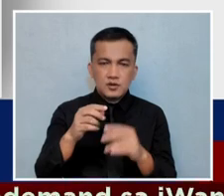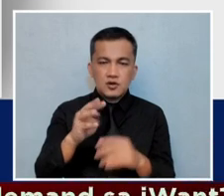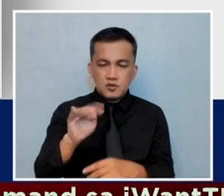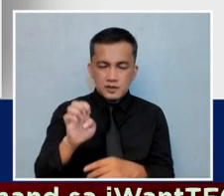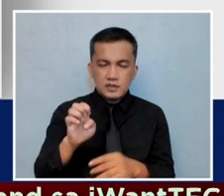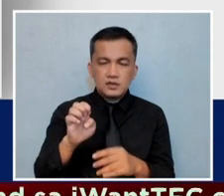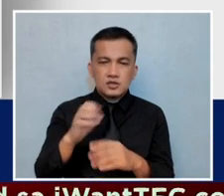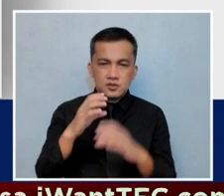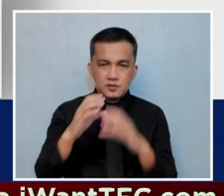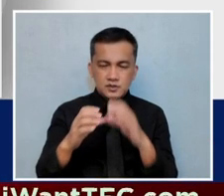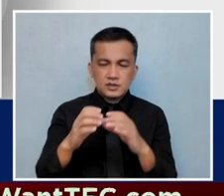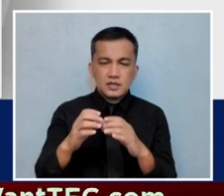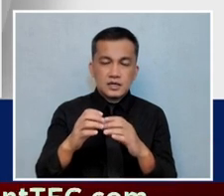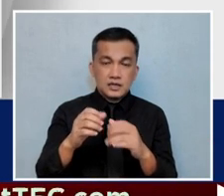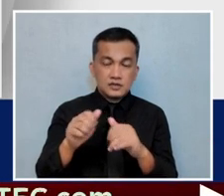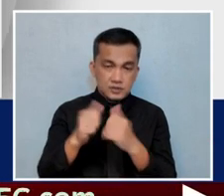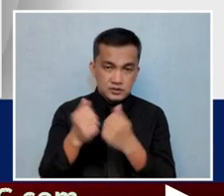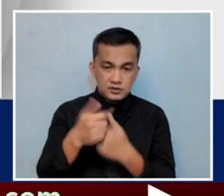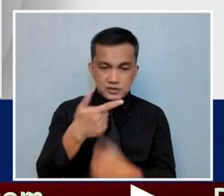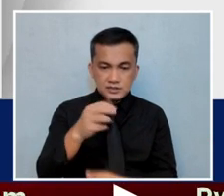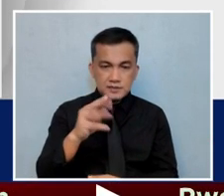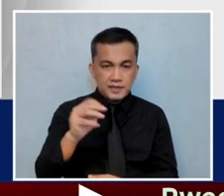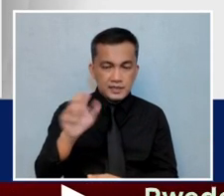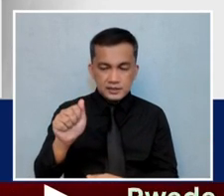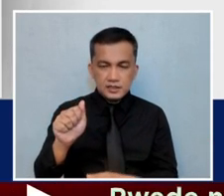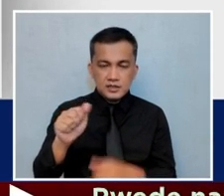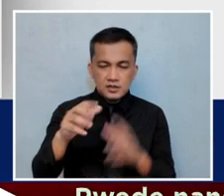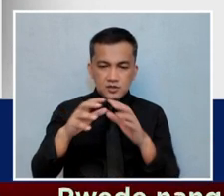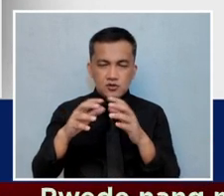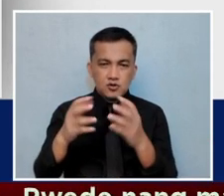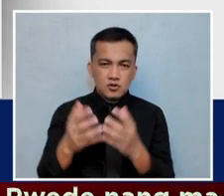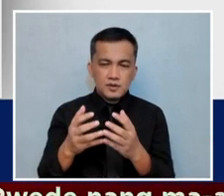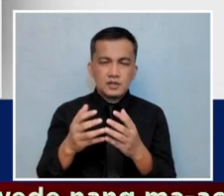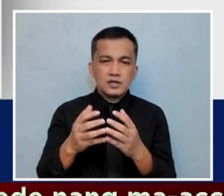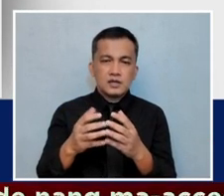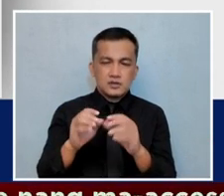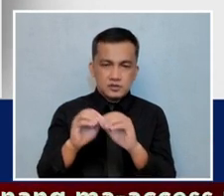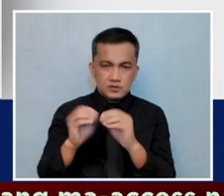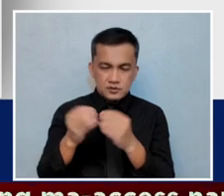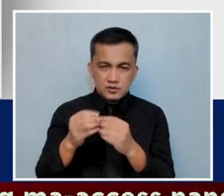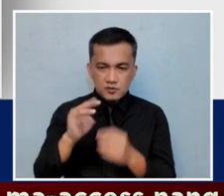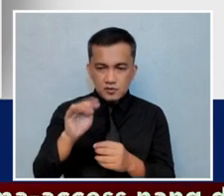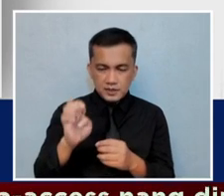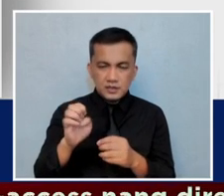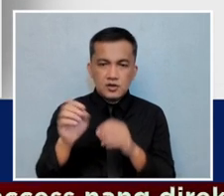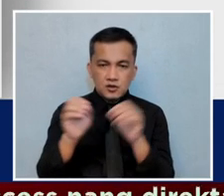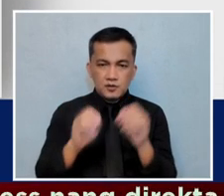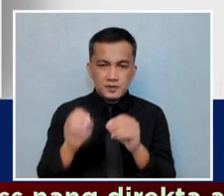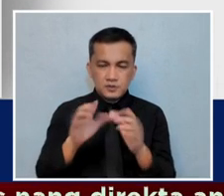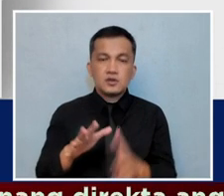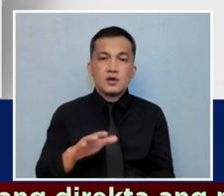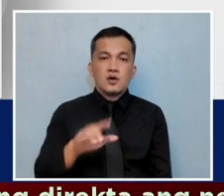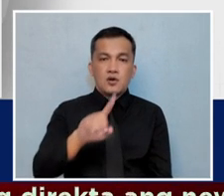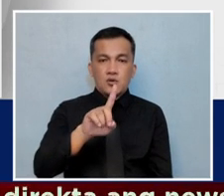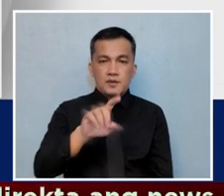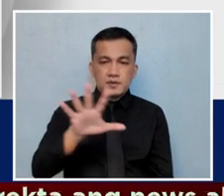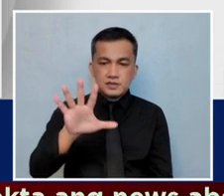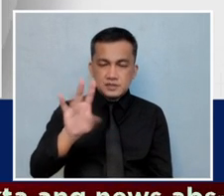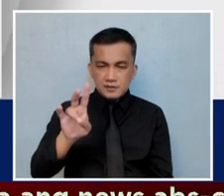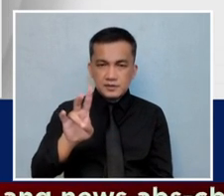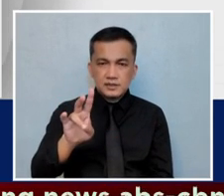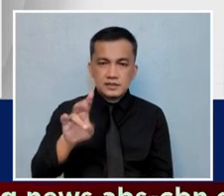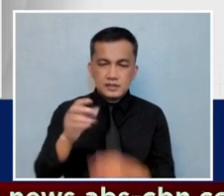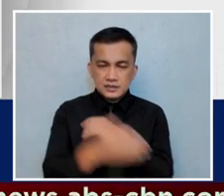o GSMA, isang global organization ng mga mobile operator, nasa 157 countries ang mga mandatory SIM